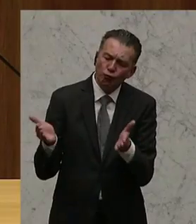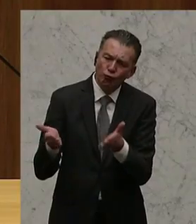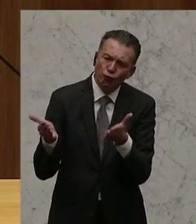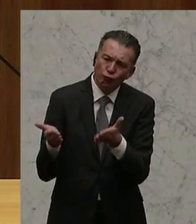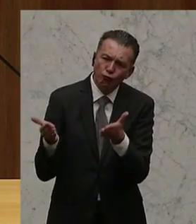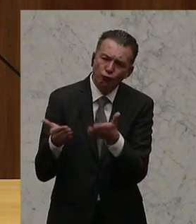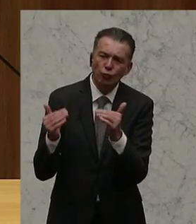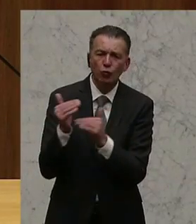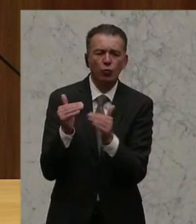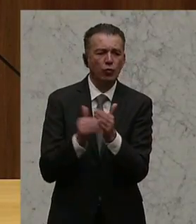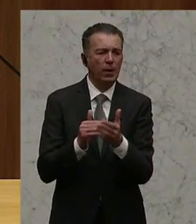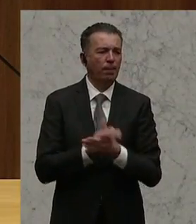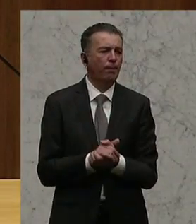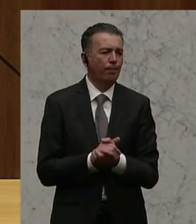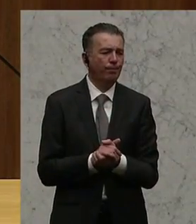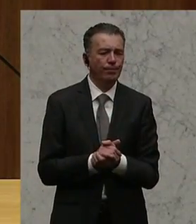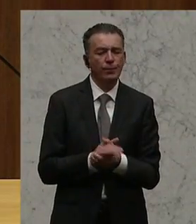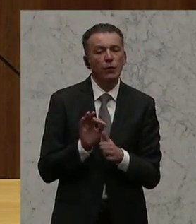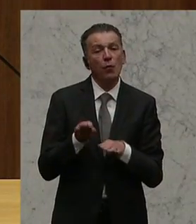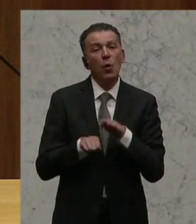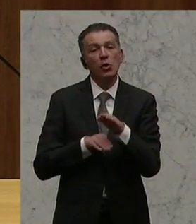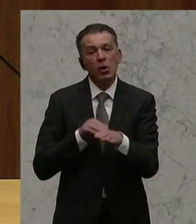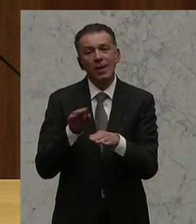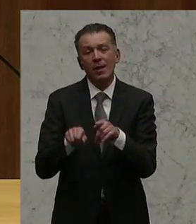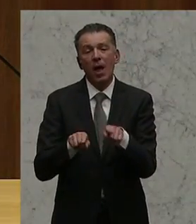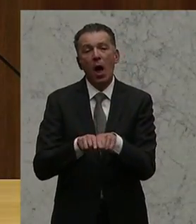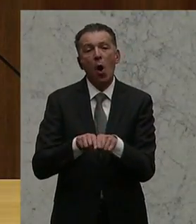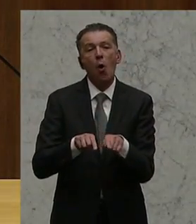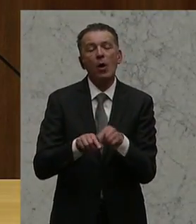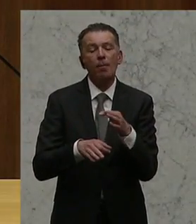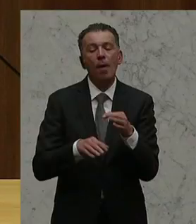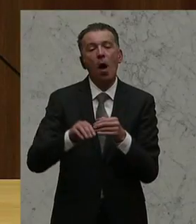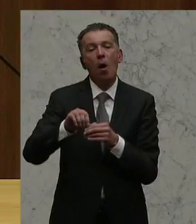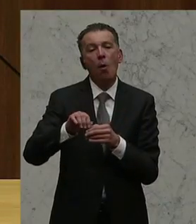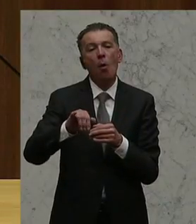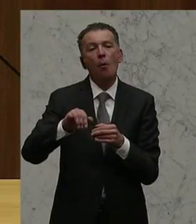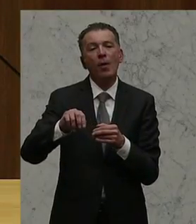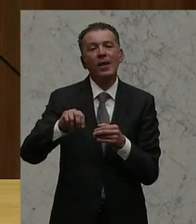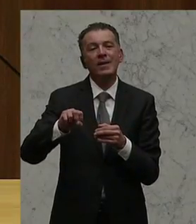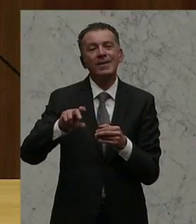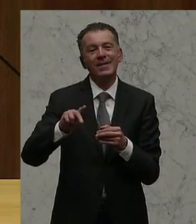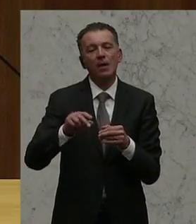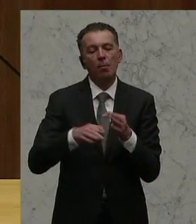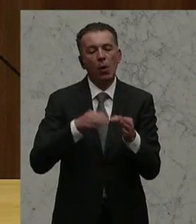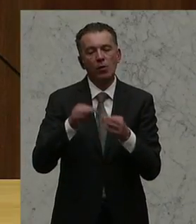ermunternden System zu kommen, um Fortschritte auch in dem Minsker Prozess sozusagen zu